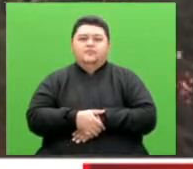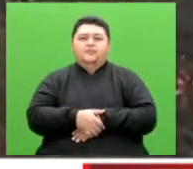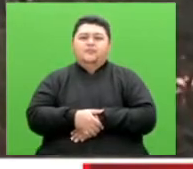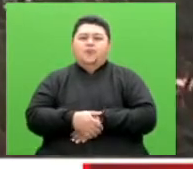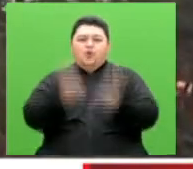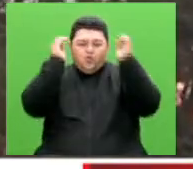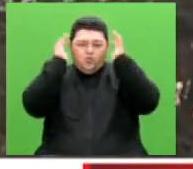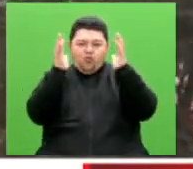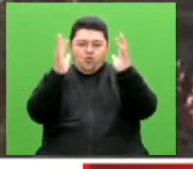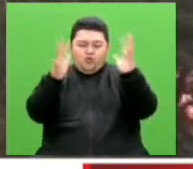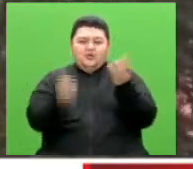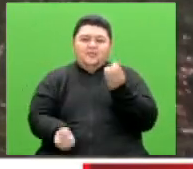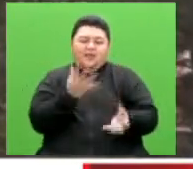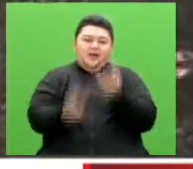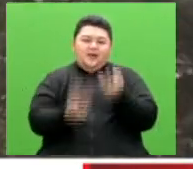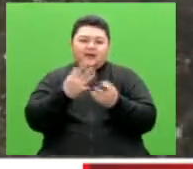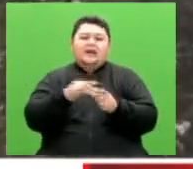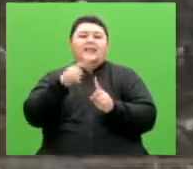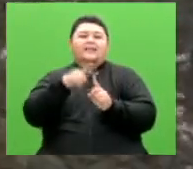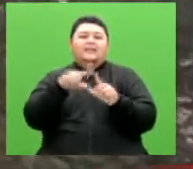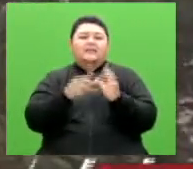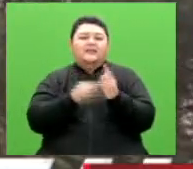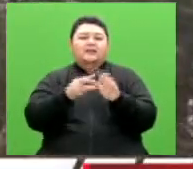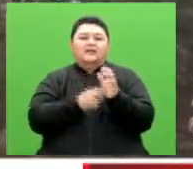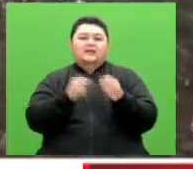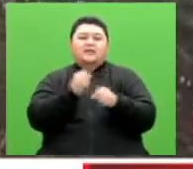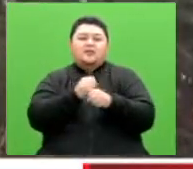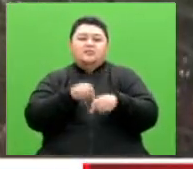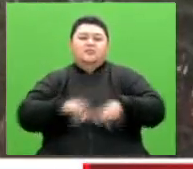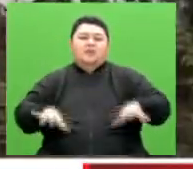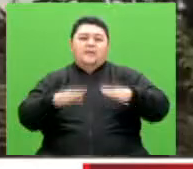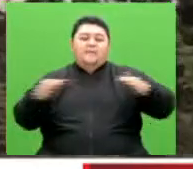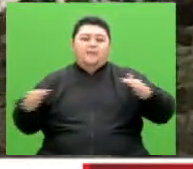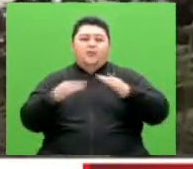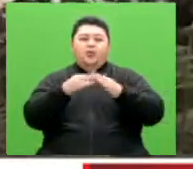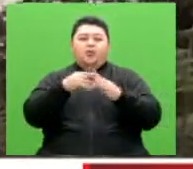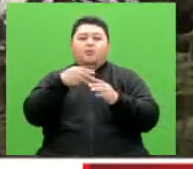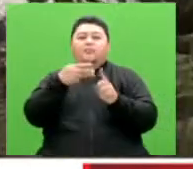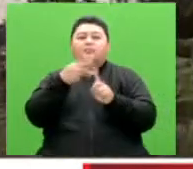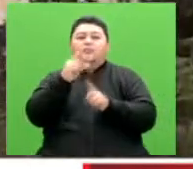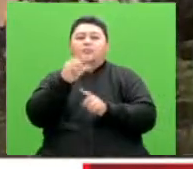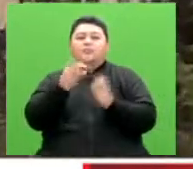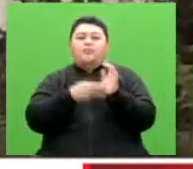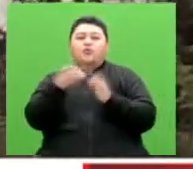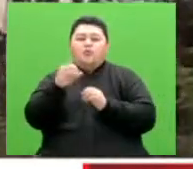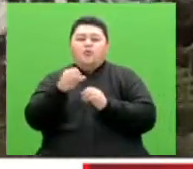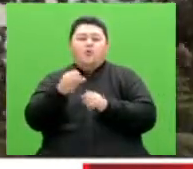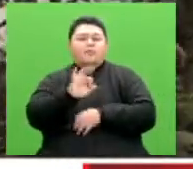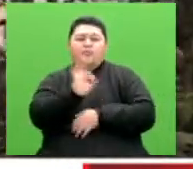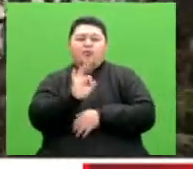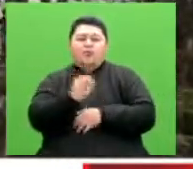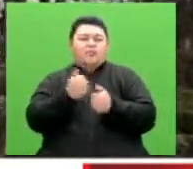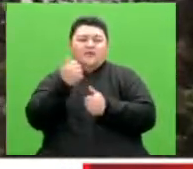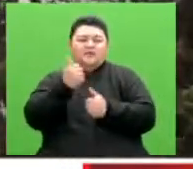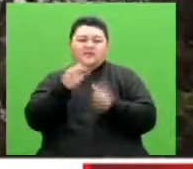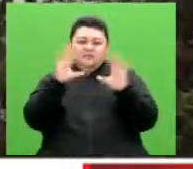Kebakaran hutan dan lahan vegetasi kawasan Taman Nasional Bromo Tengger Semeru di Lumajang, Jawa Timur hingga Jumat siang belum berhasil dipadamkan,